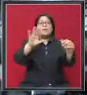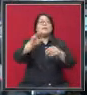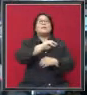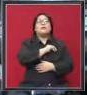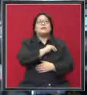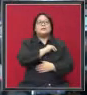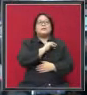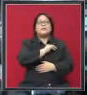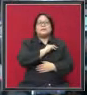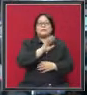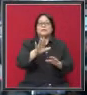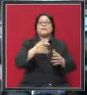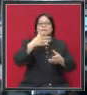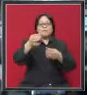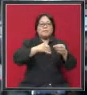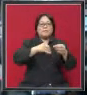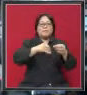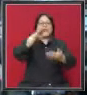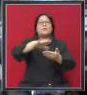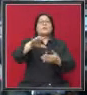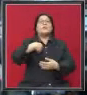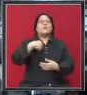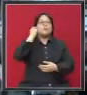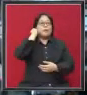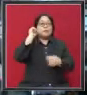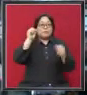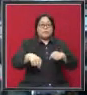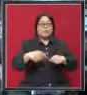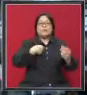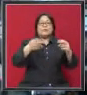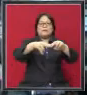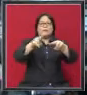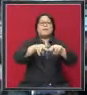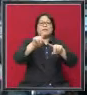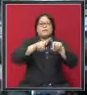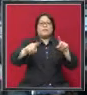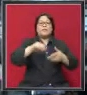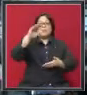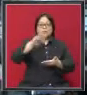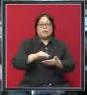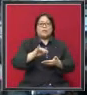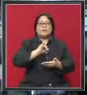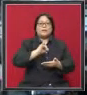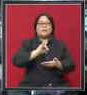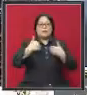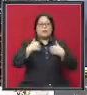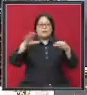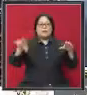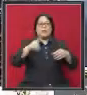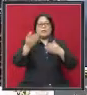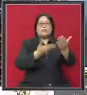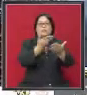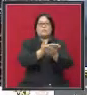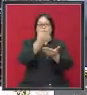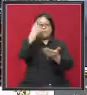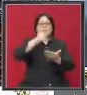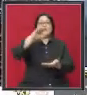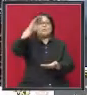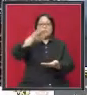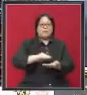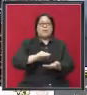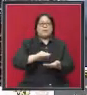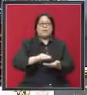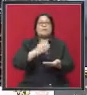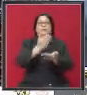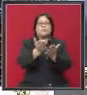Menteri cakap mengenai pengurangan. Subang boleh. Semuanya penambahan. Tapi dari segi pengurangan, saya ada buat satu usul untuk